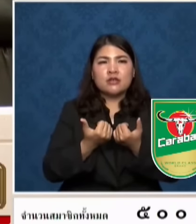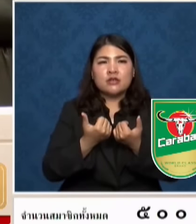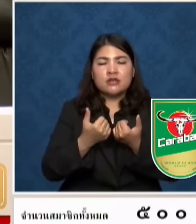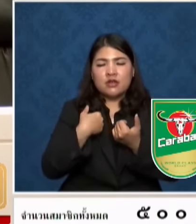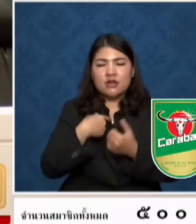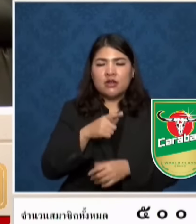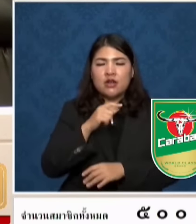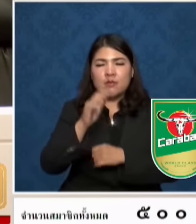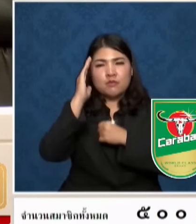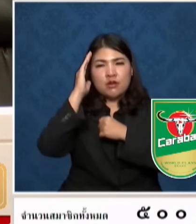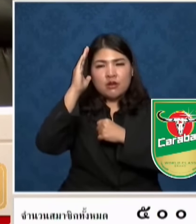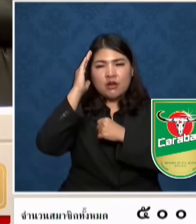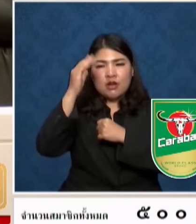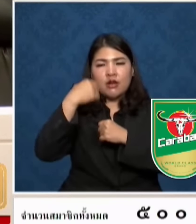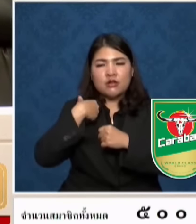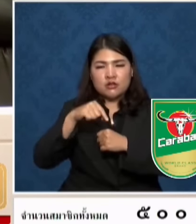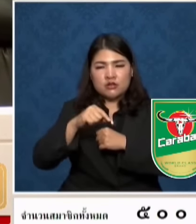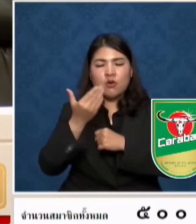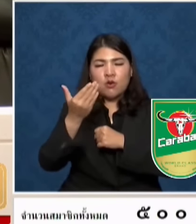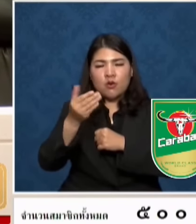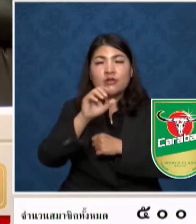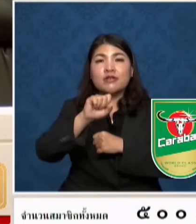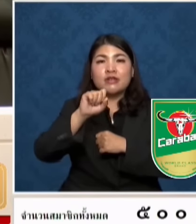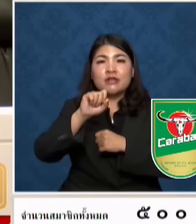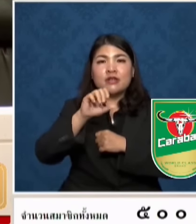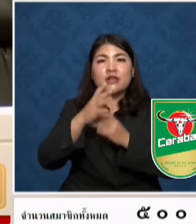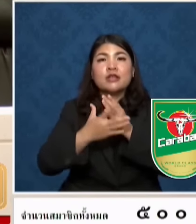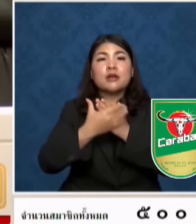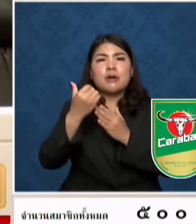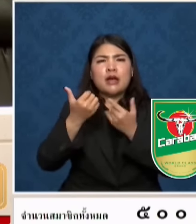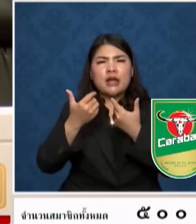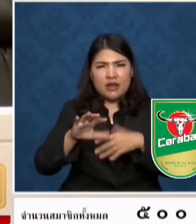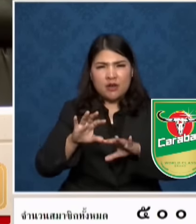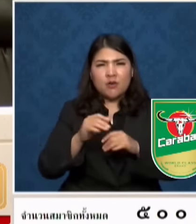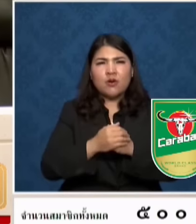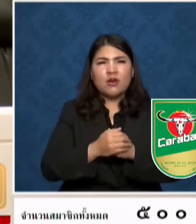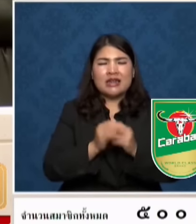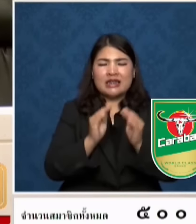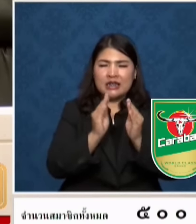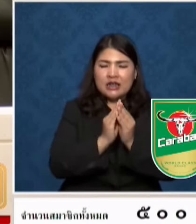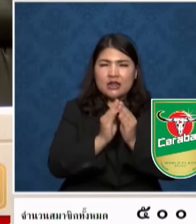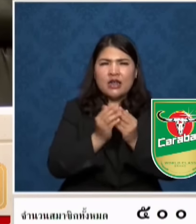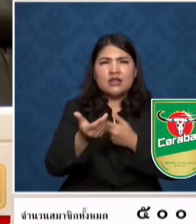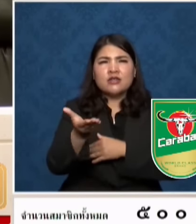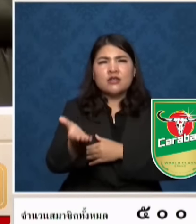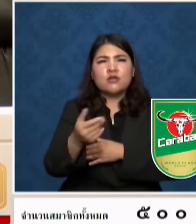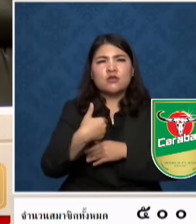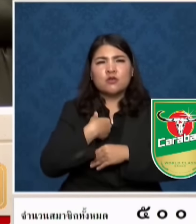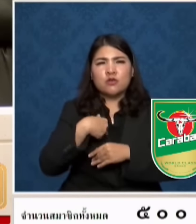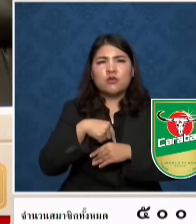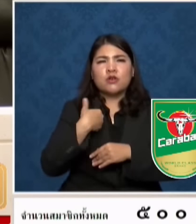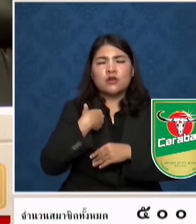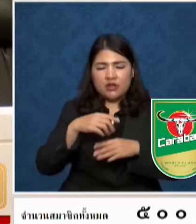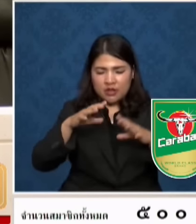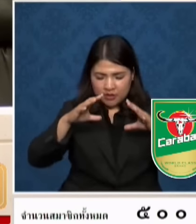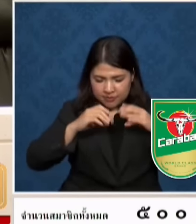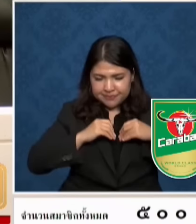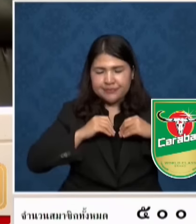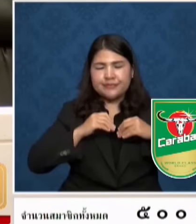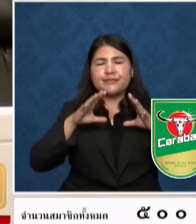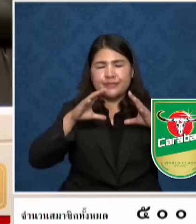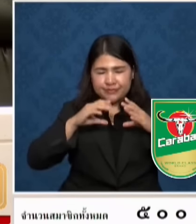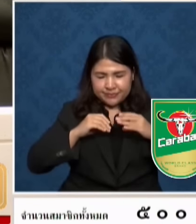ใจให้โครงการเนี่ยมันเดินหน้าได้ก็หวังเช่นเดียวกันนะครับแต่ก็อยากให้ลดการคาดดาวลงเดี๋ยวรอวันที่10เมษายนนี้เขาจะแถลง